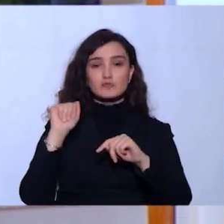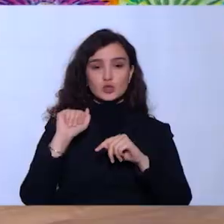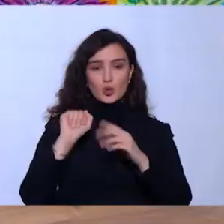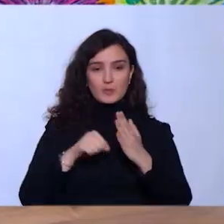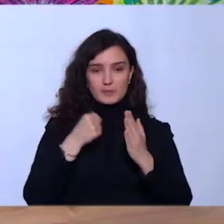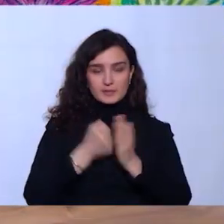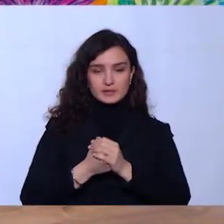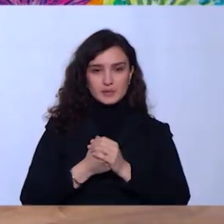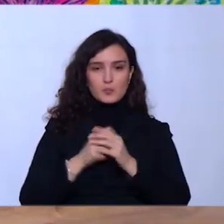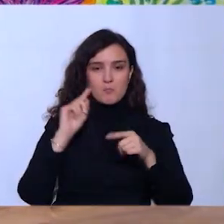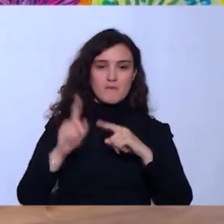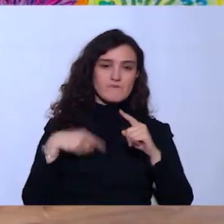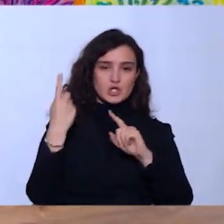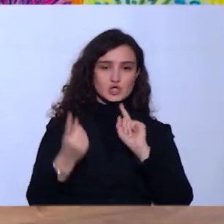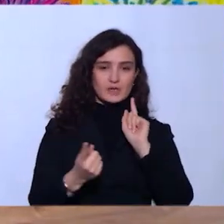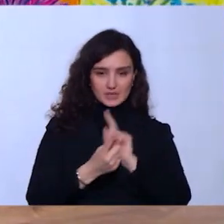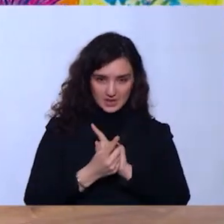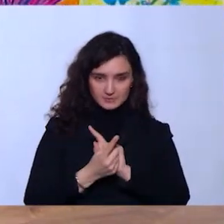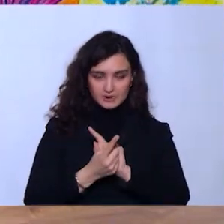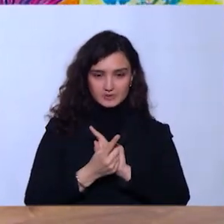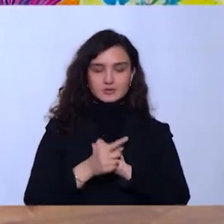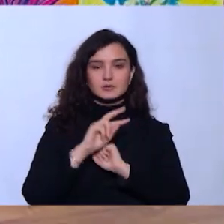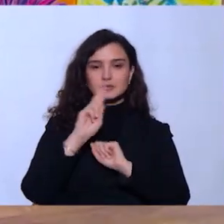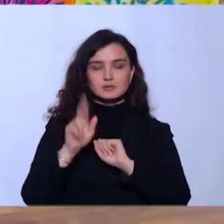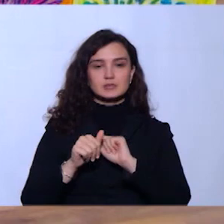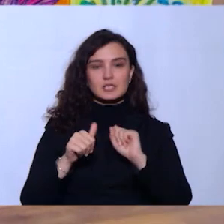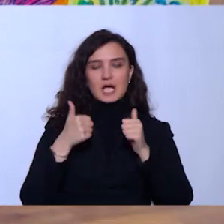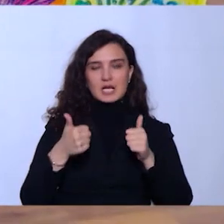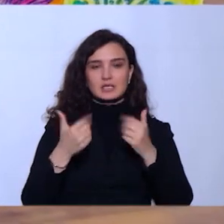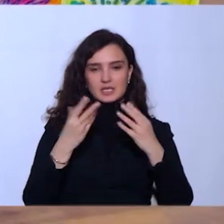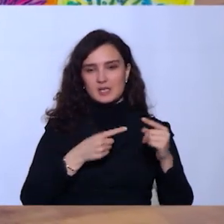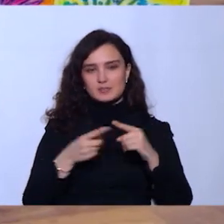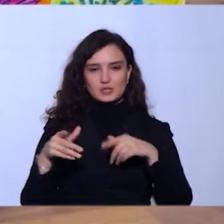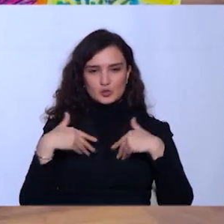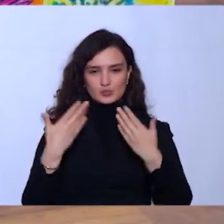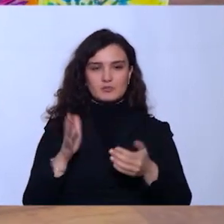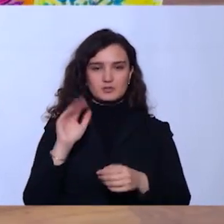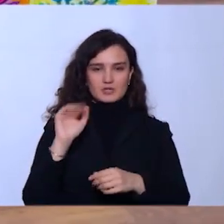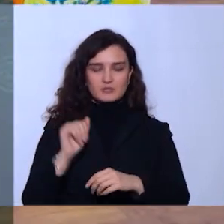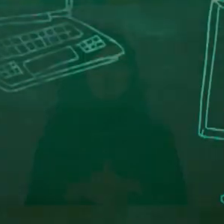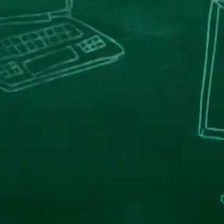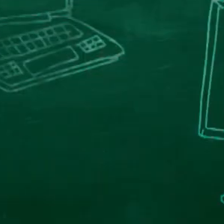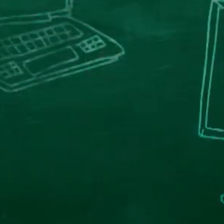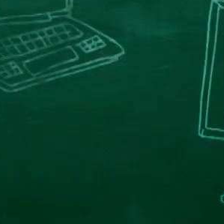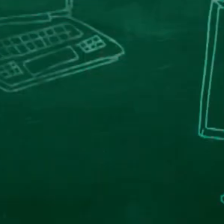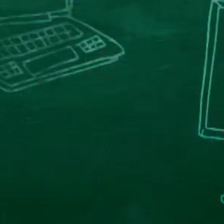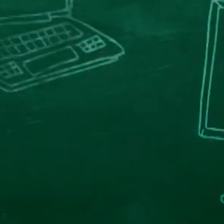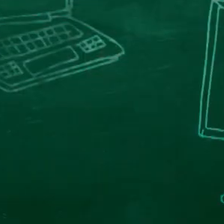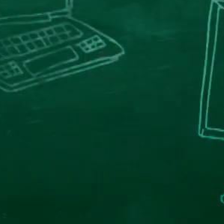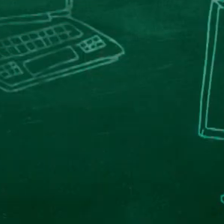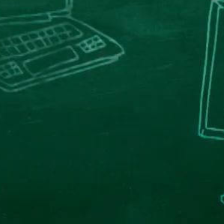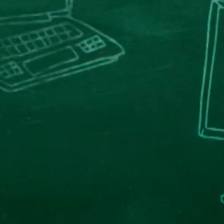გემშვიდობებით, მომავალ შეხვედრამდე, ბედნიერ დღეებს გისურვებთ, ნახვამდის.